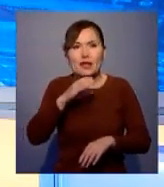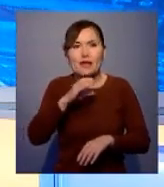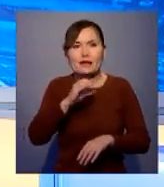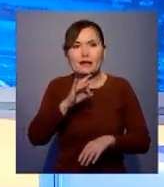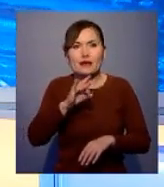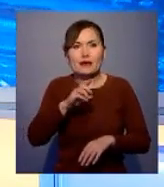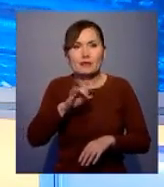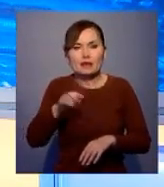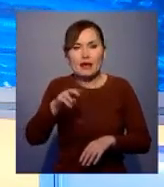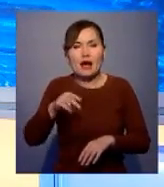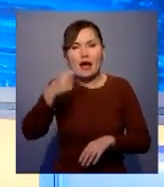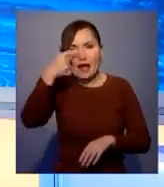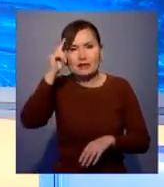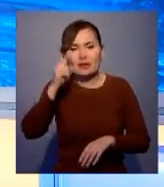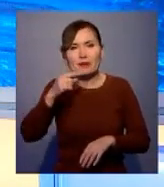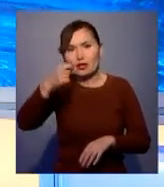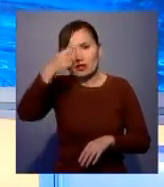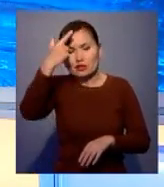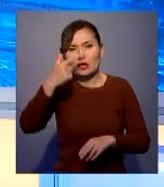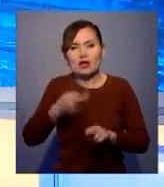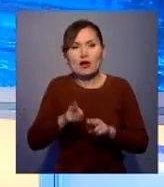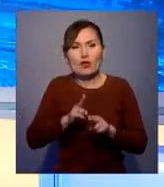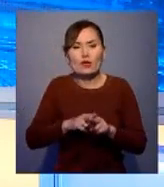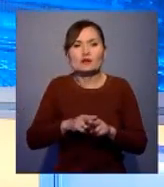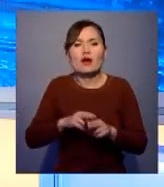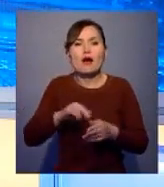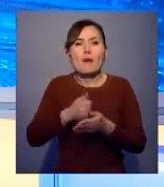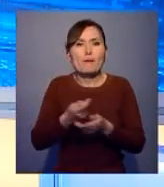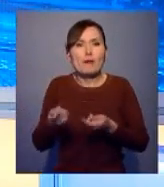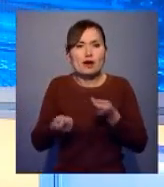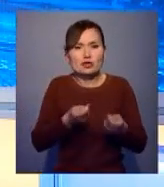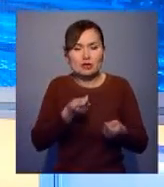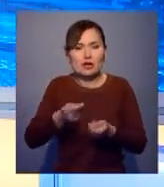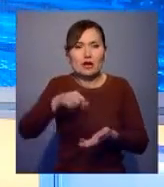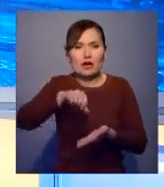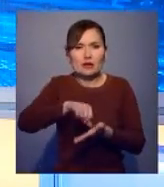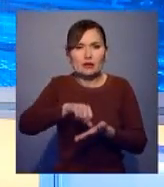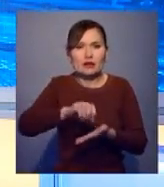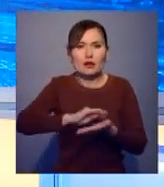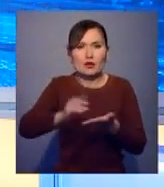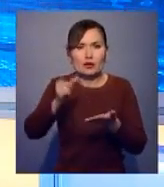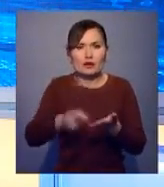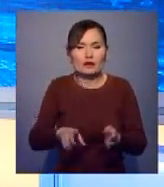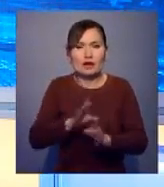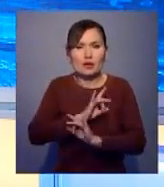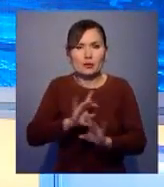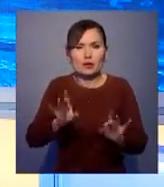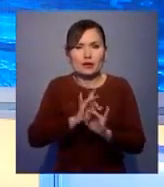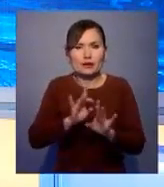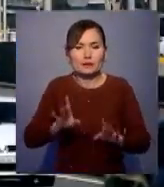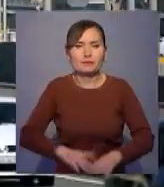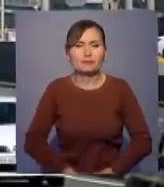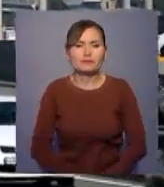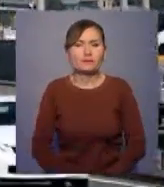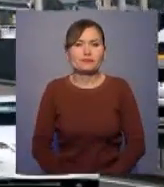Сербия, Әзербайжан және Чехия елінің отын операторлары қатысты. Киевтен Аида Қыдырбай баяндайды.